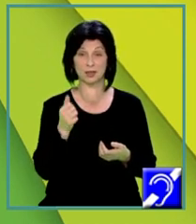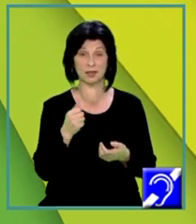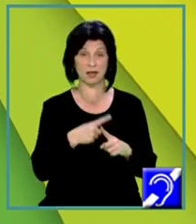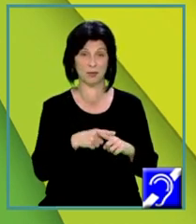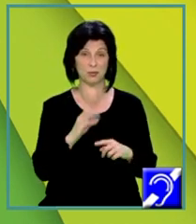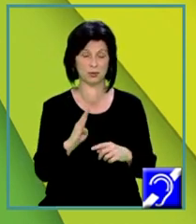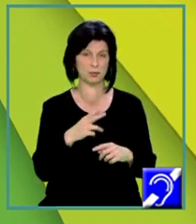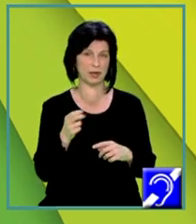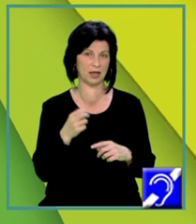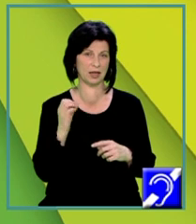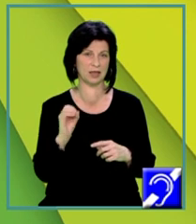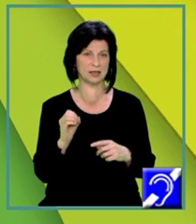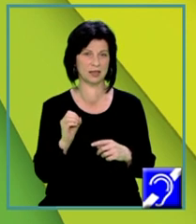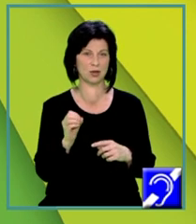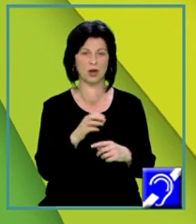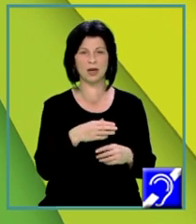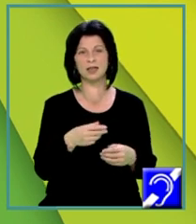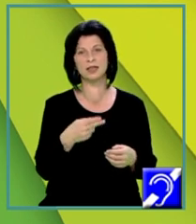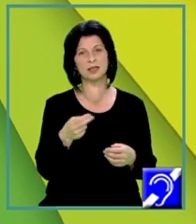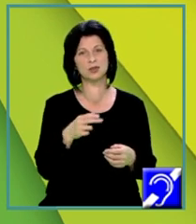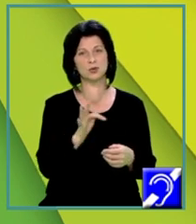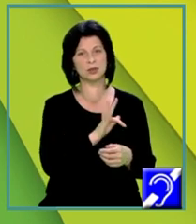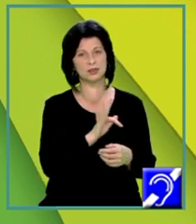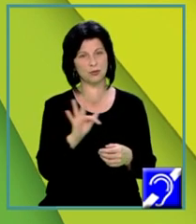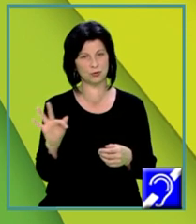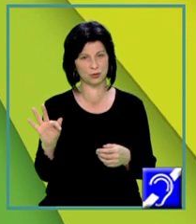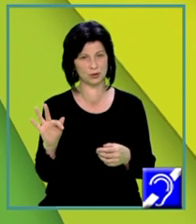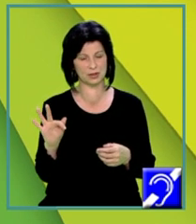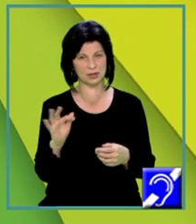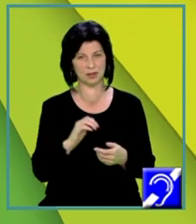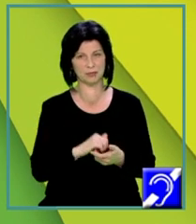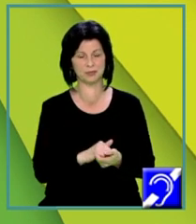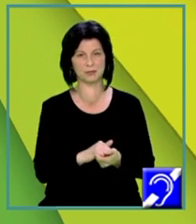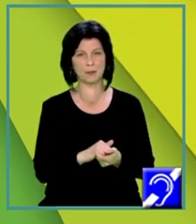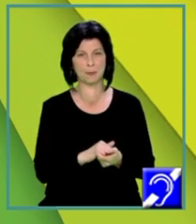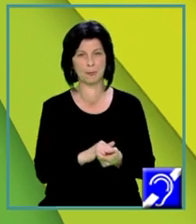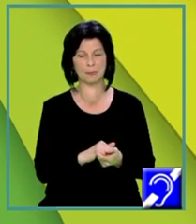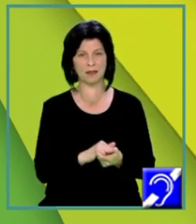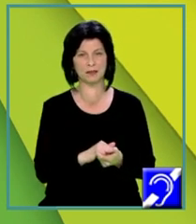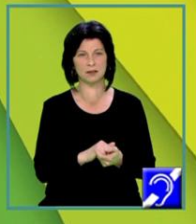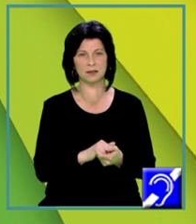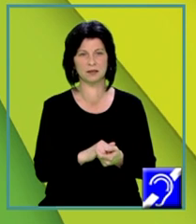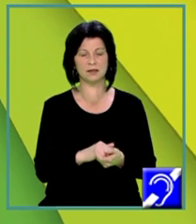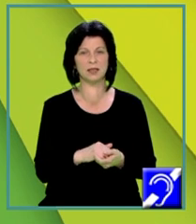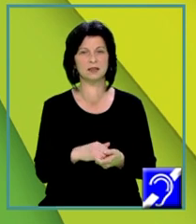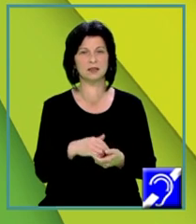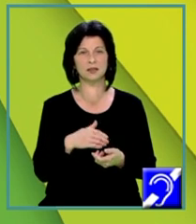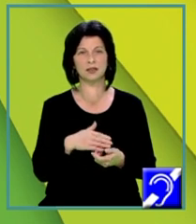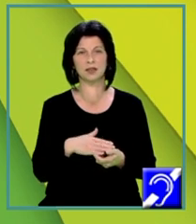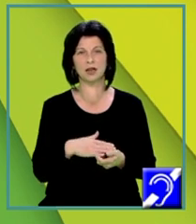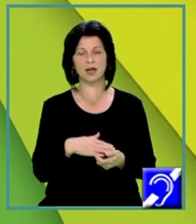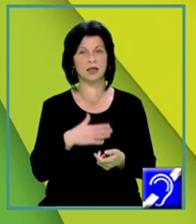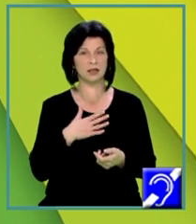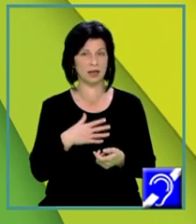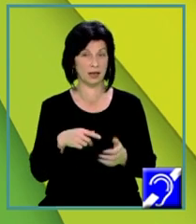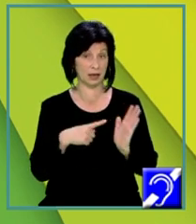funcția ar fi e de x egal x minus 3 dar vreau să înțelegeți aspectul de logică aici Eu am arătat că funcția mea transform